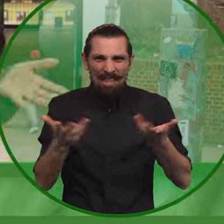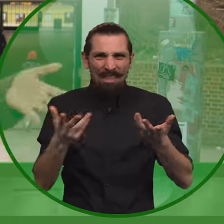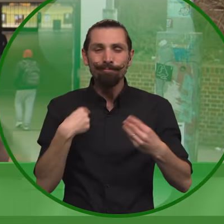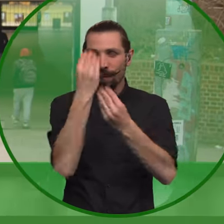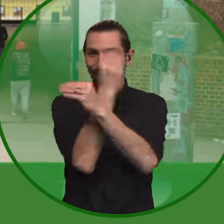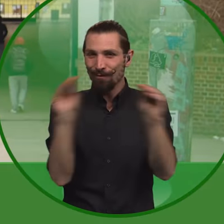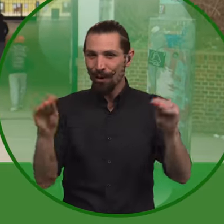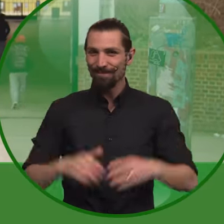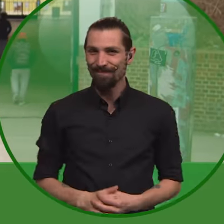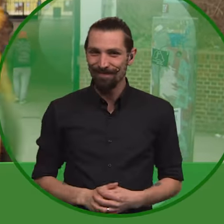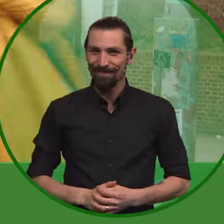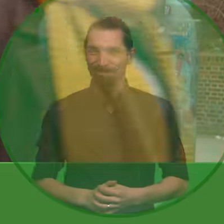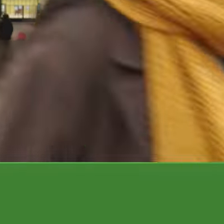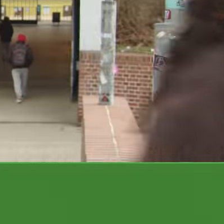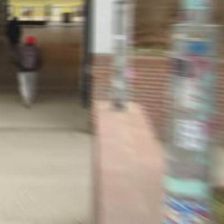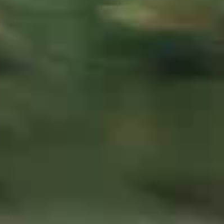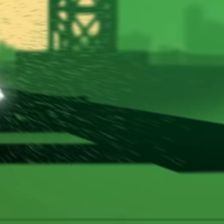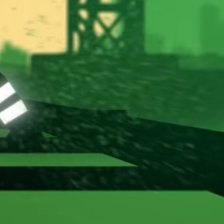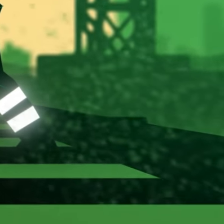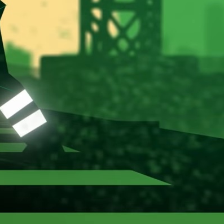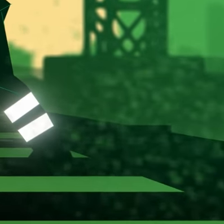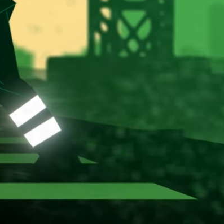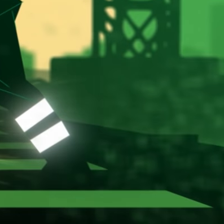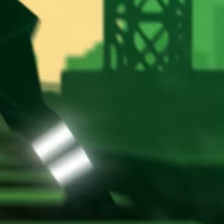Was hier gebaut wird, ich sag es Ihnen.